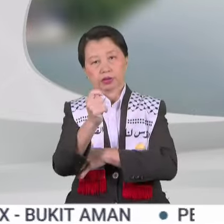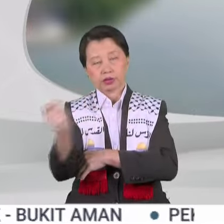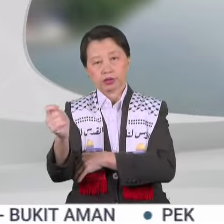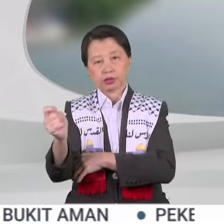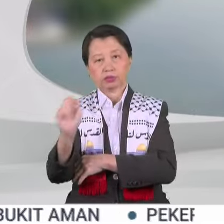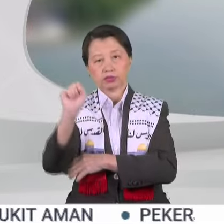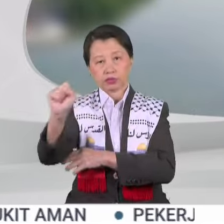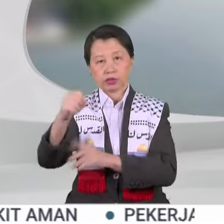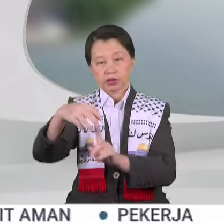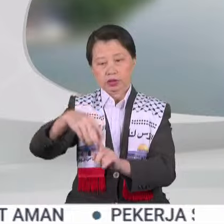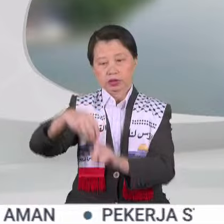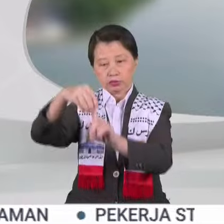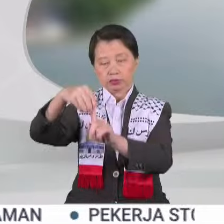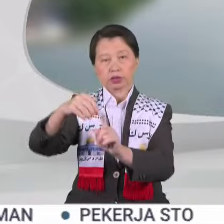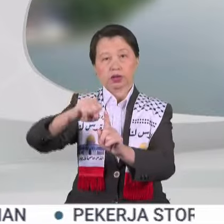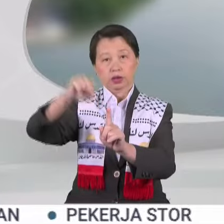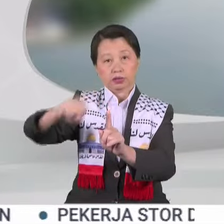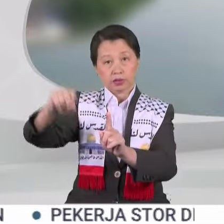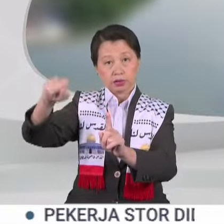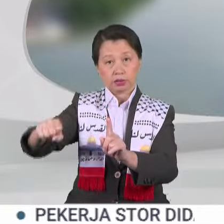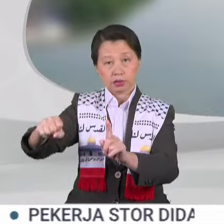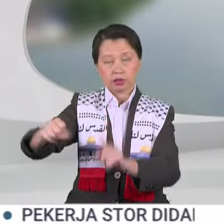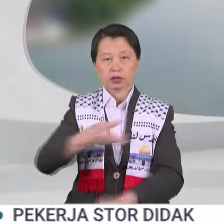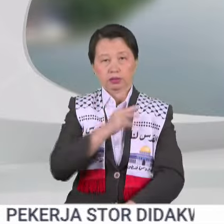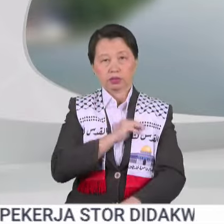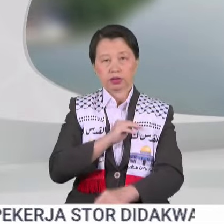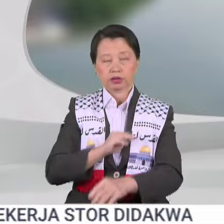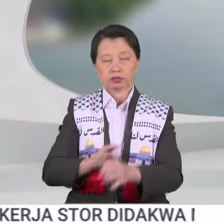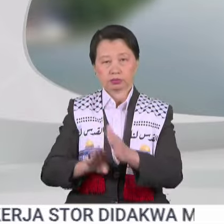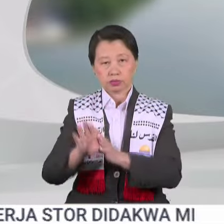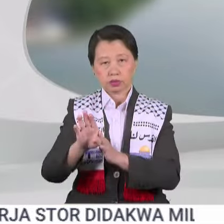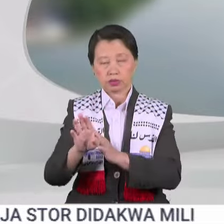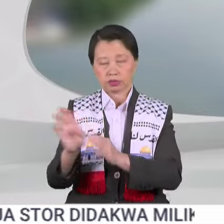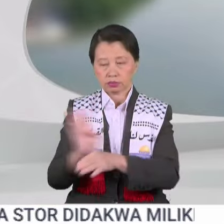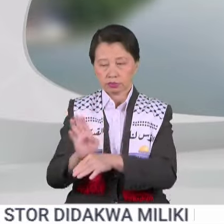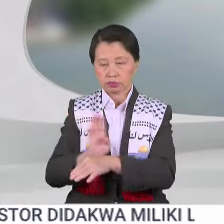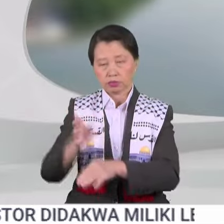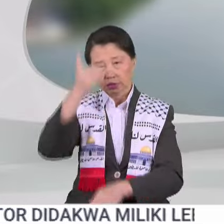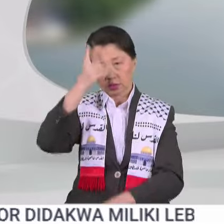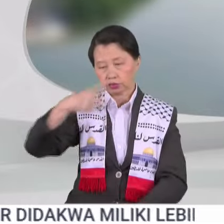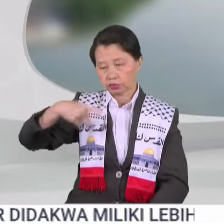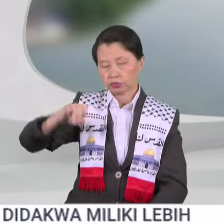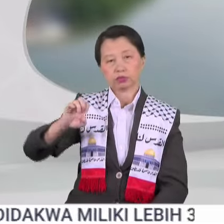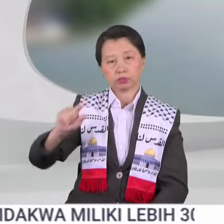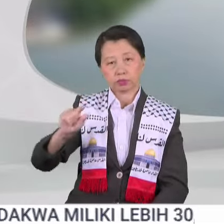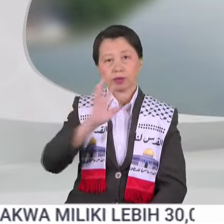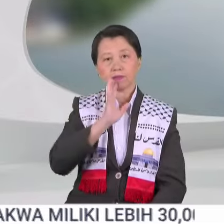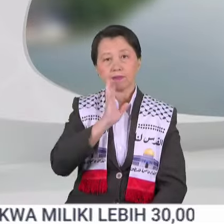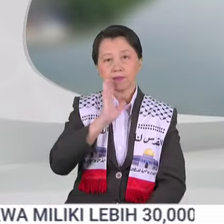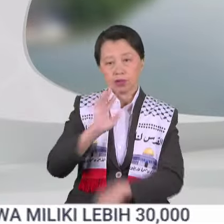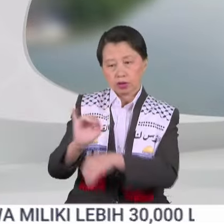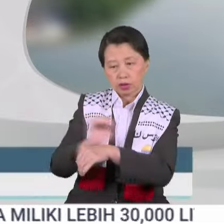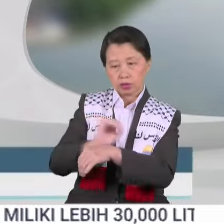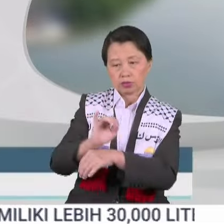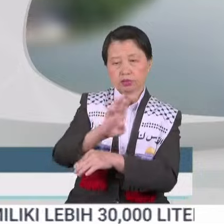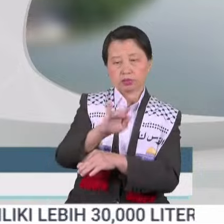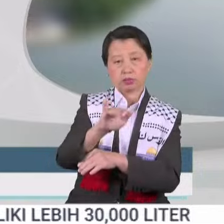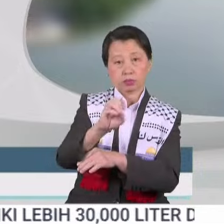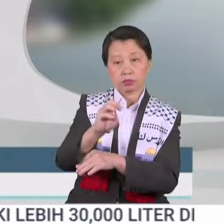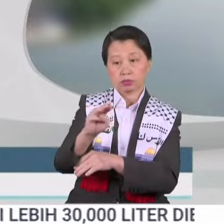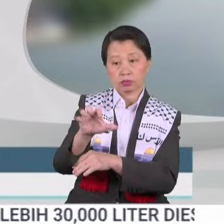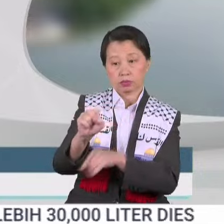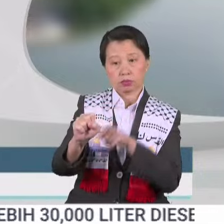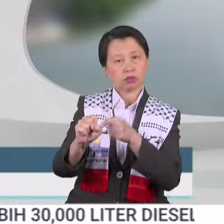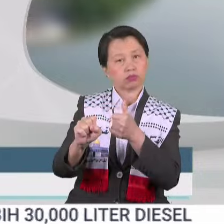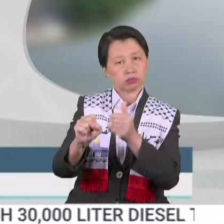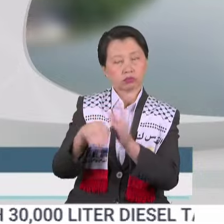di daerah Sandakan. Menteri Pembangunan Perindustrian dan Keusahawanan Datuk Pung Jin Se berkata, industri biomasa berpotensi